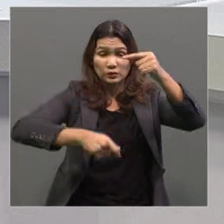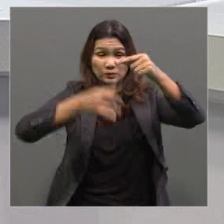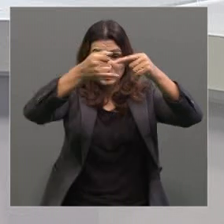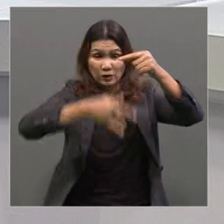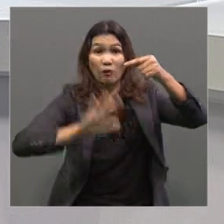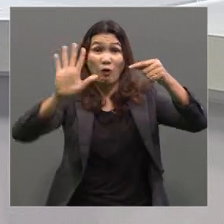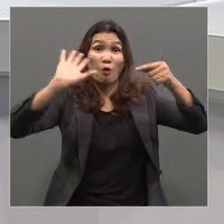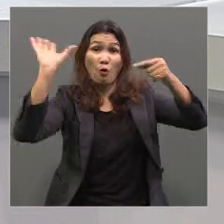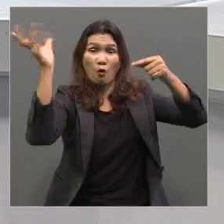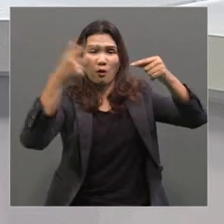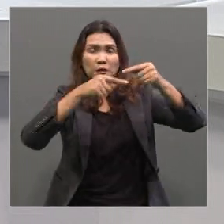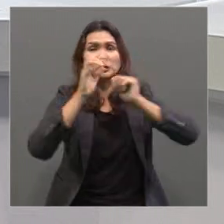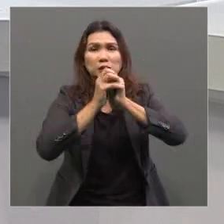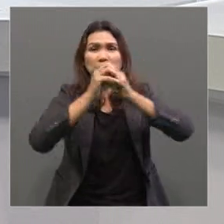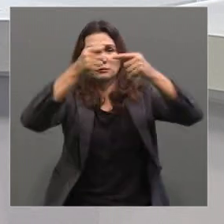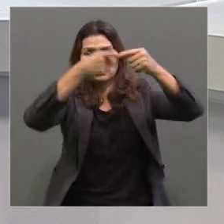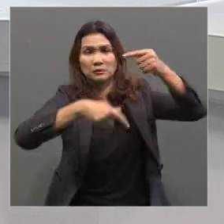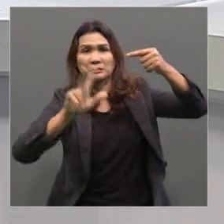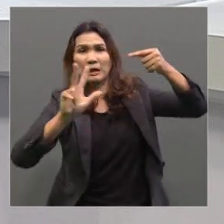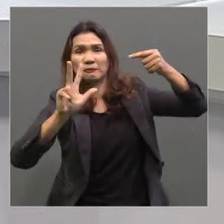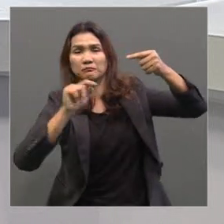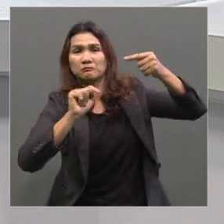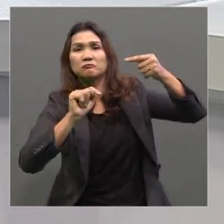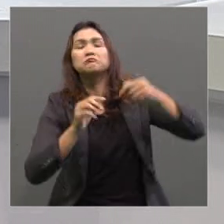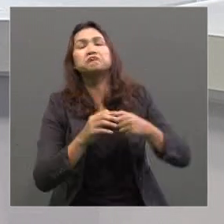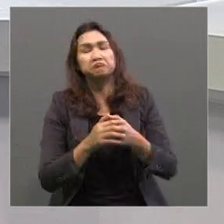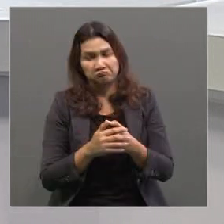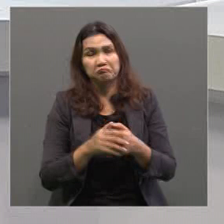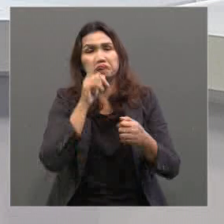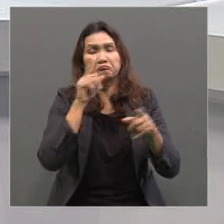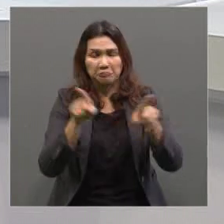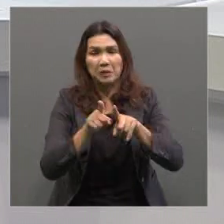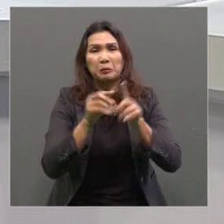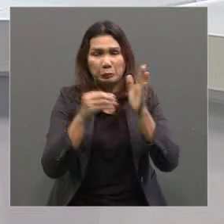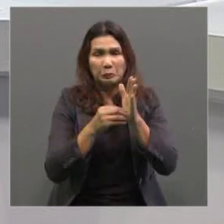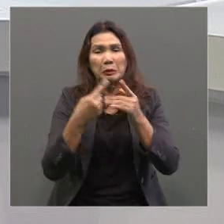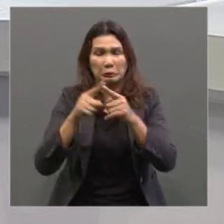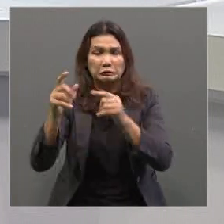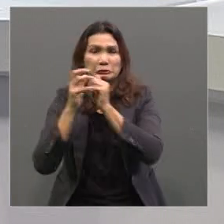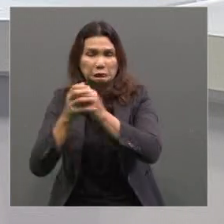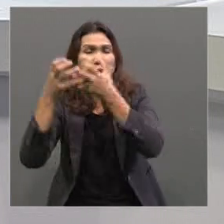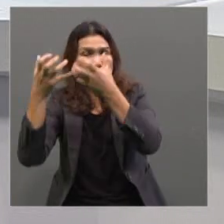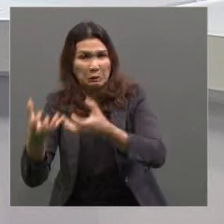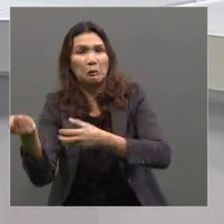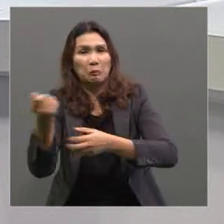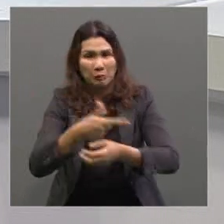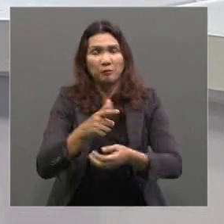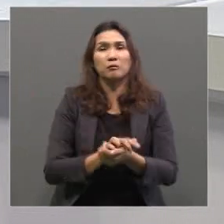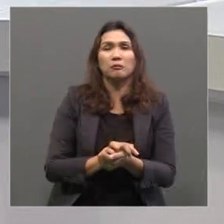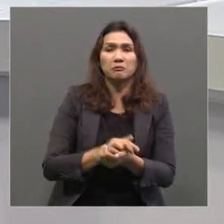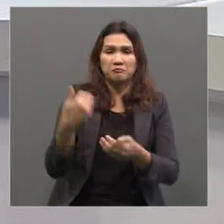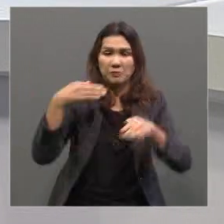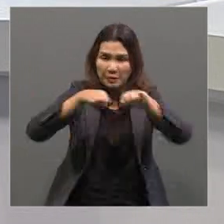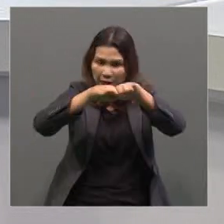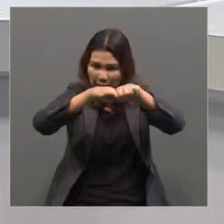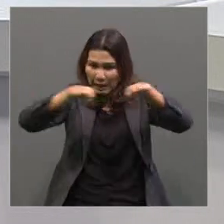คุณภาพอากาศก็คือมีฝุ่นมีมลพิษเนี่ยค่อนข้างที่จะสูงเช่นเดียวกับกรุงเทพมหานครก็ยังหนักอยู่ค่ะ ครับก็อย่างที่บอกไปว่าเขาก็จะมีเกณฑ์